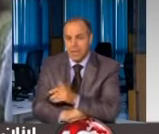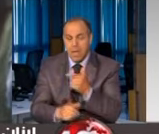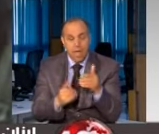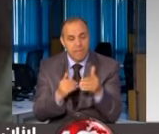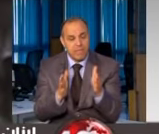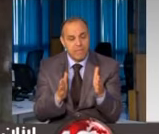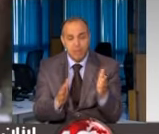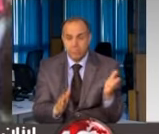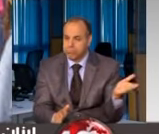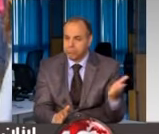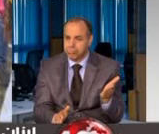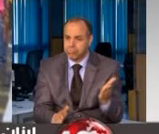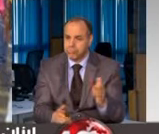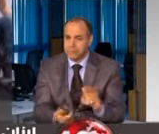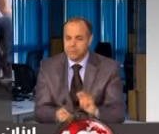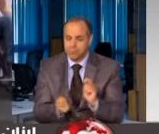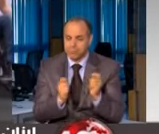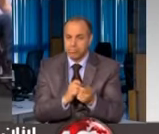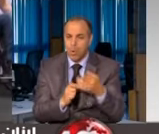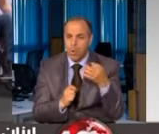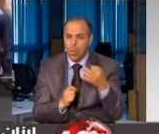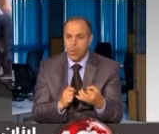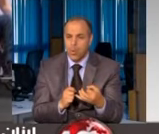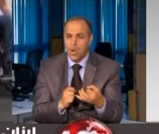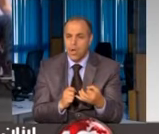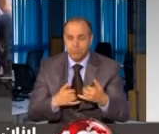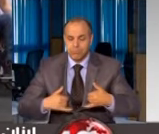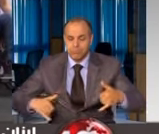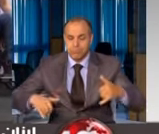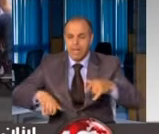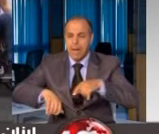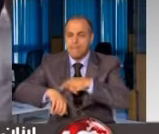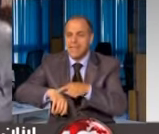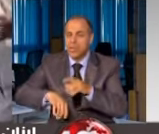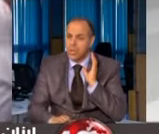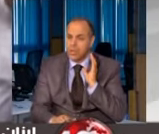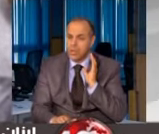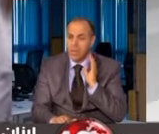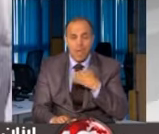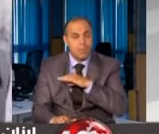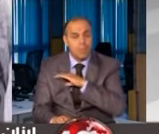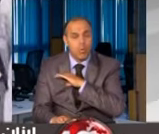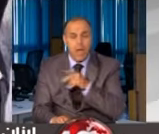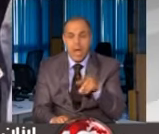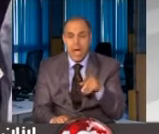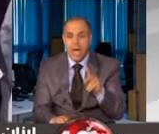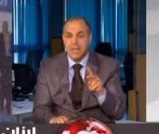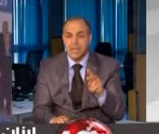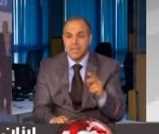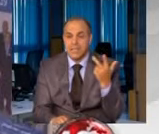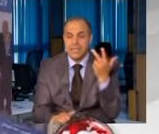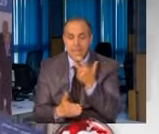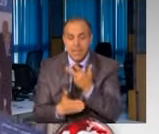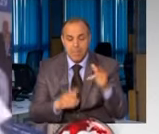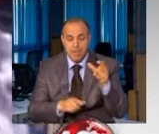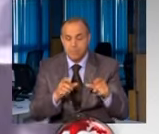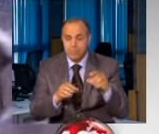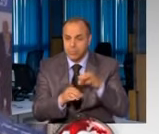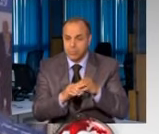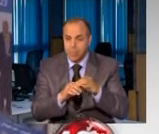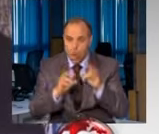تفتح بابا لتغيير حقيقي في المجالس والسلطات المحلية. ويتوجه أكثر من 3 ملايين